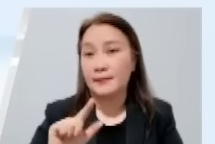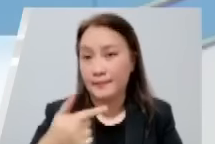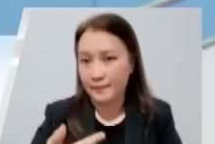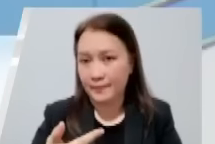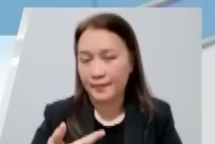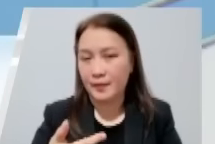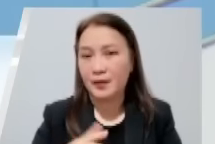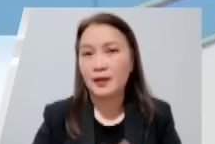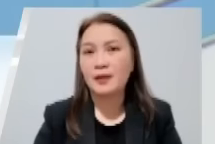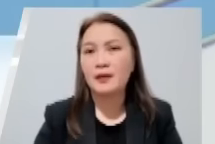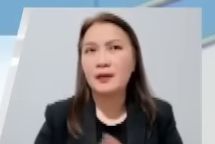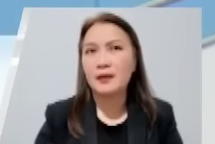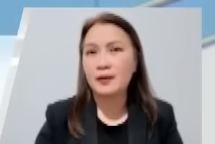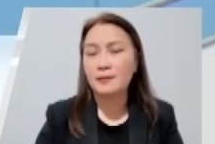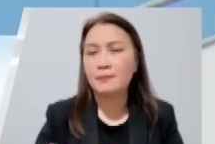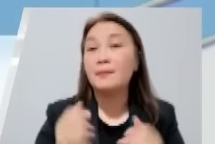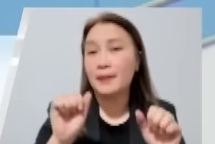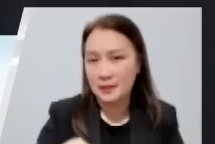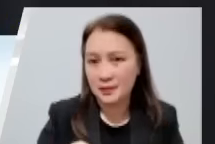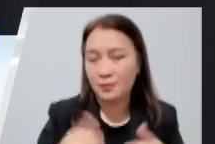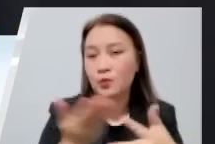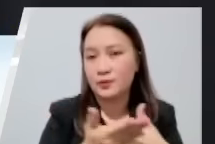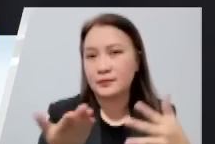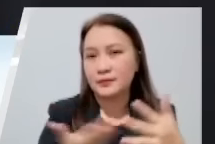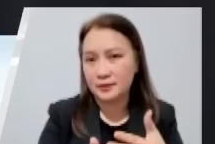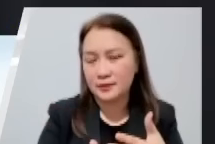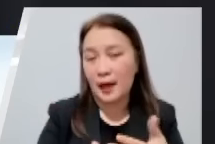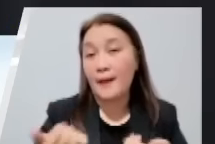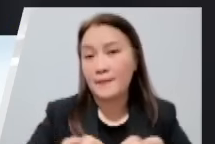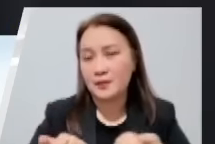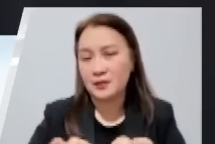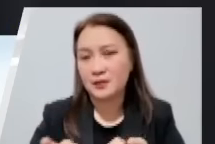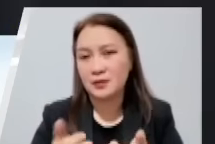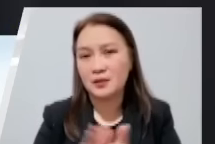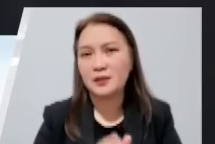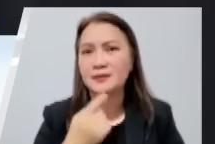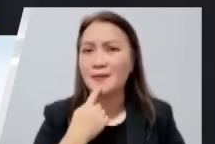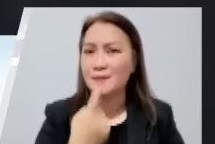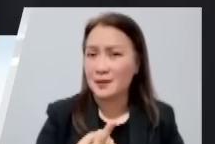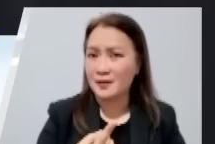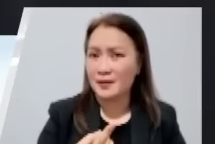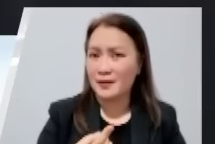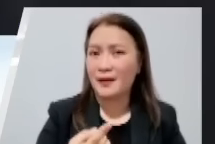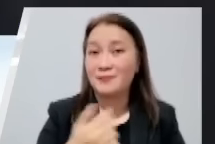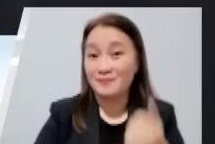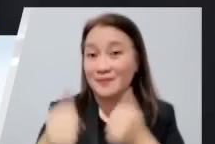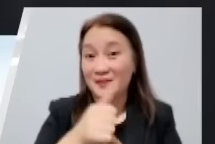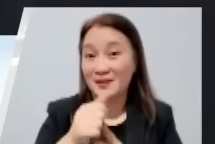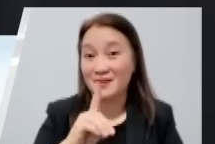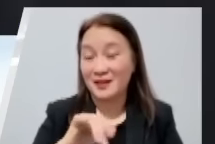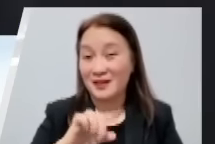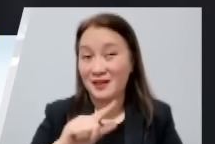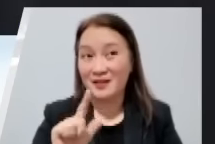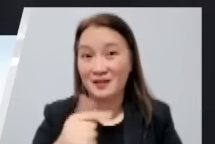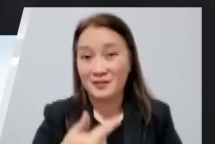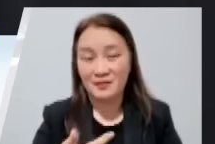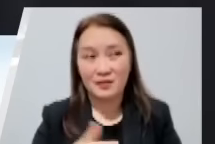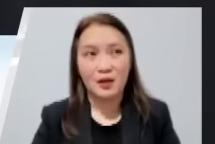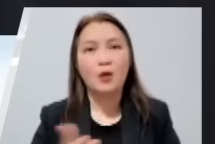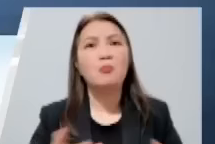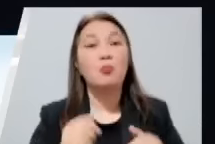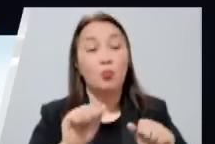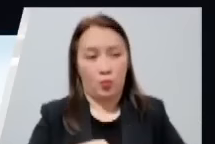sa posibleng kasong administratibo. Sagot naman ni DILG Secretary John Vic Remulla, pwede nilang imbestigahan ang